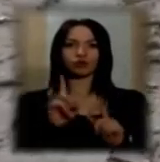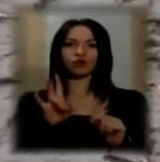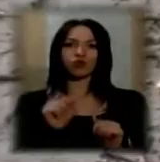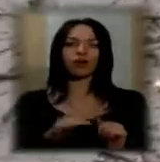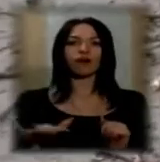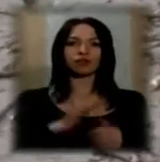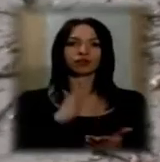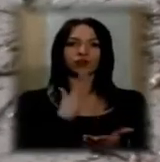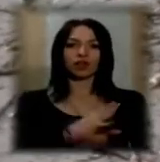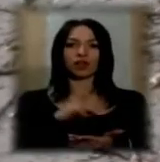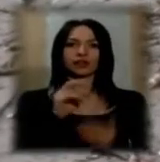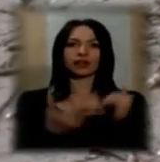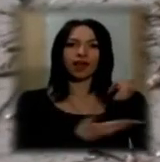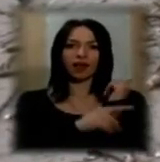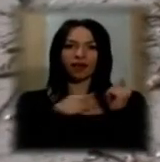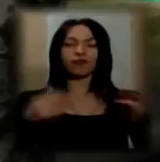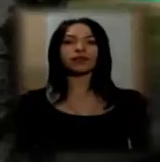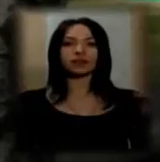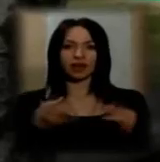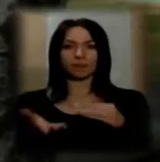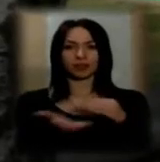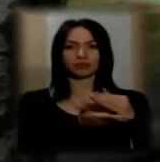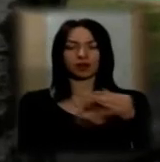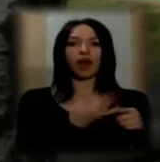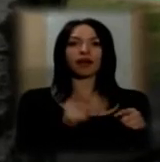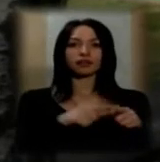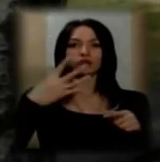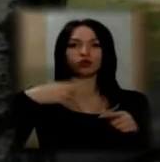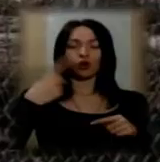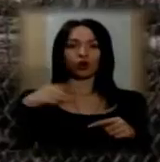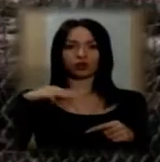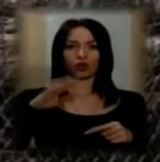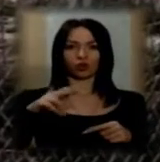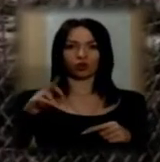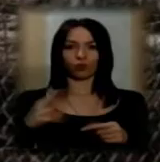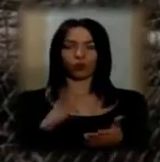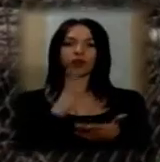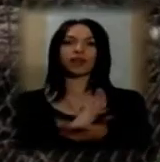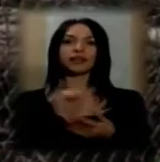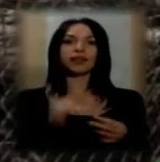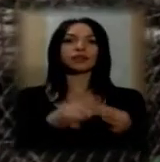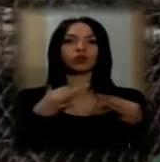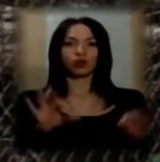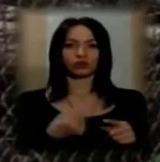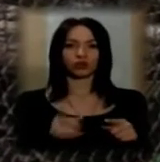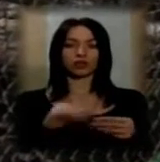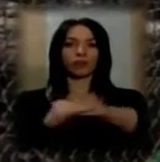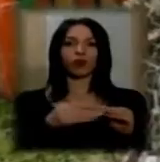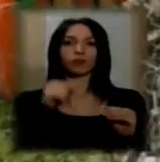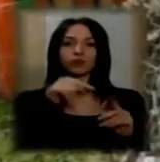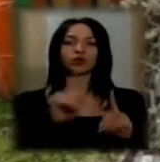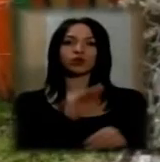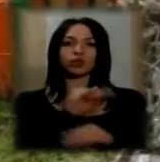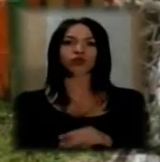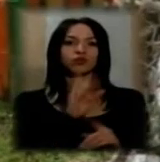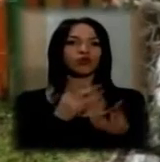які треба спиляти, а це 41 тополя. Є й дозволи на це. Проблема в тому, додає жінка, що немає